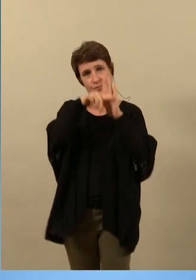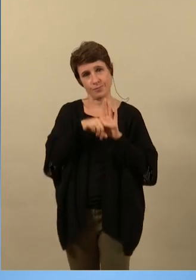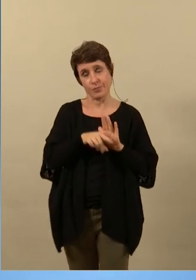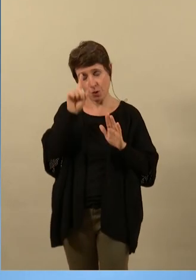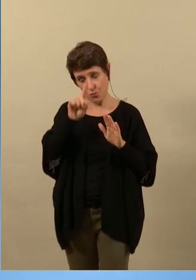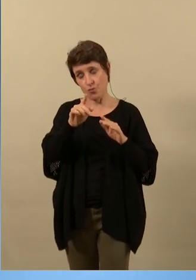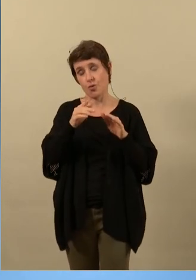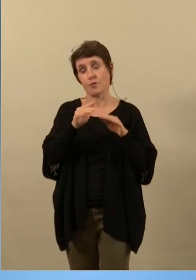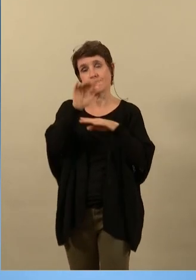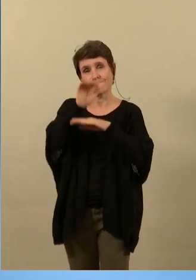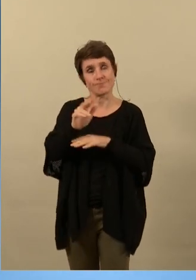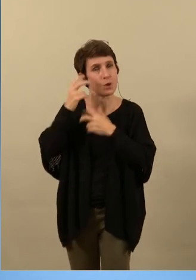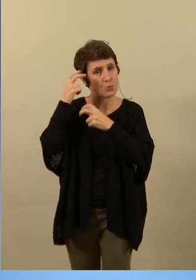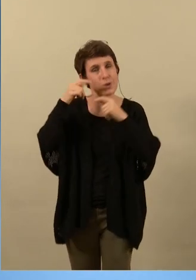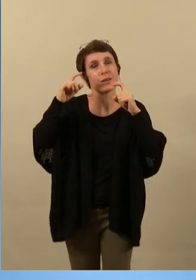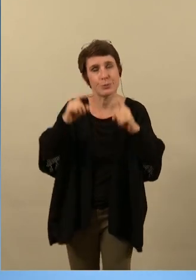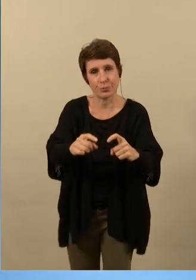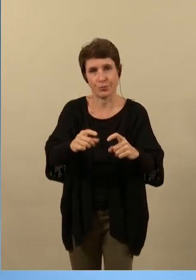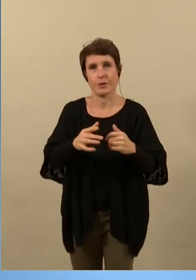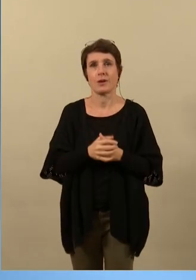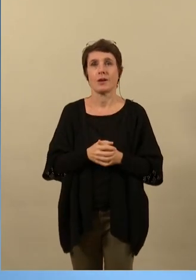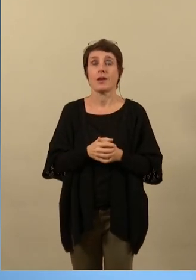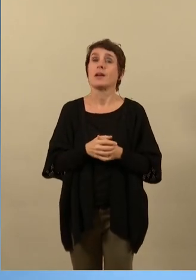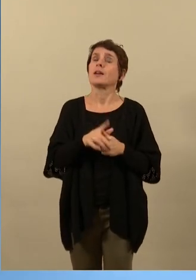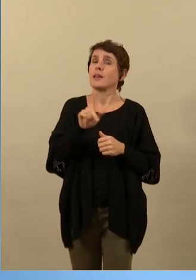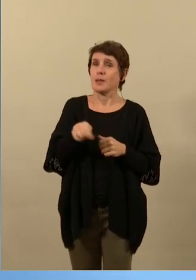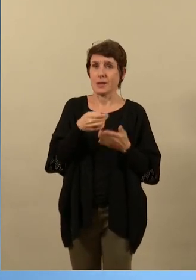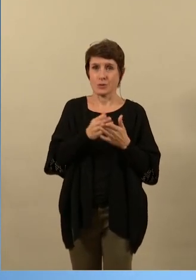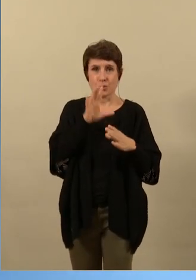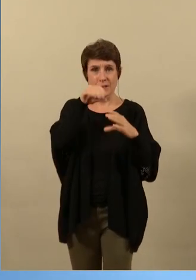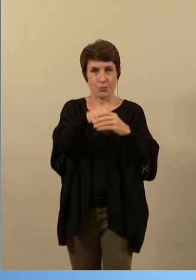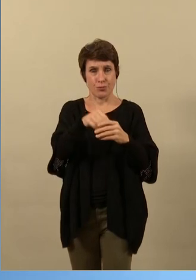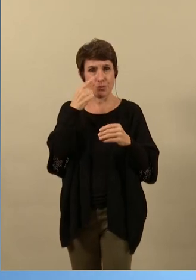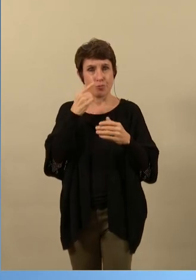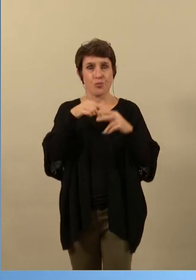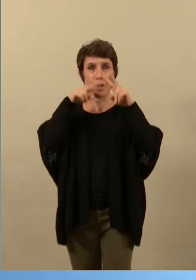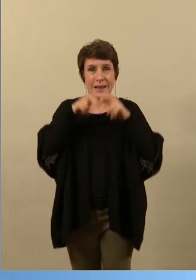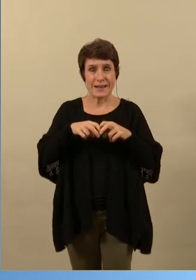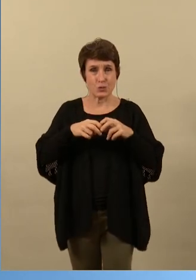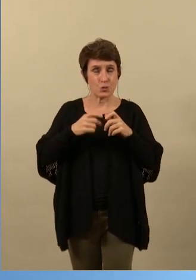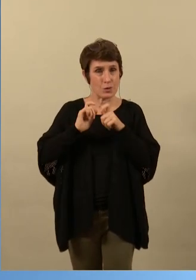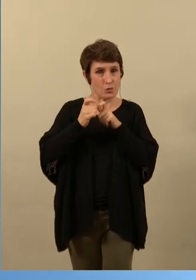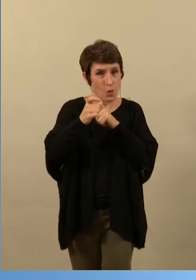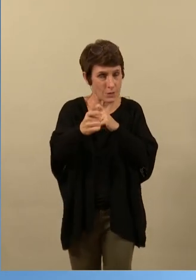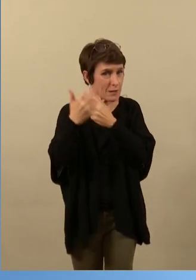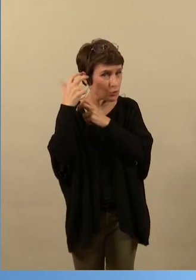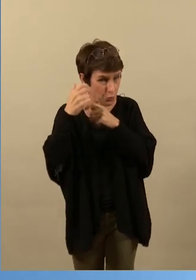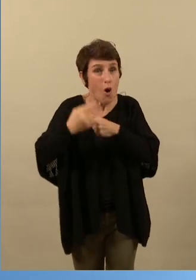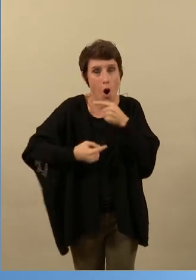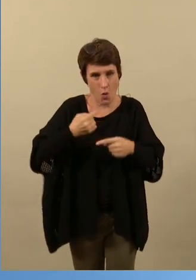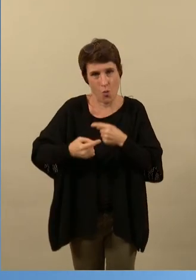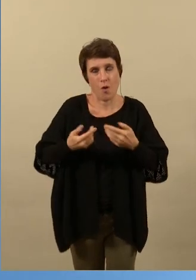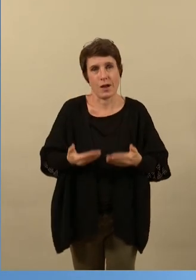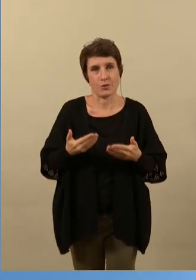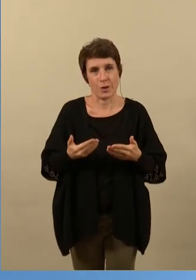l'avenir du projet et c'est également bien entendu aussi traité dans la reprise de l'étude d'impact qui est actuellement en cours ainsi